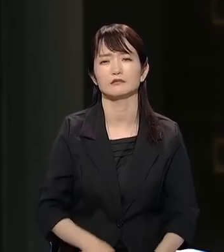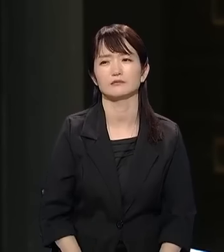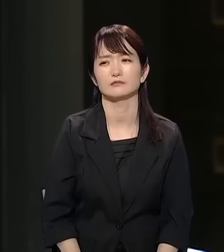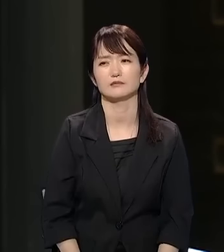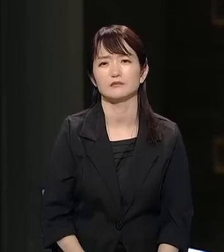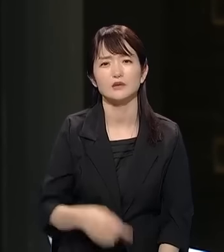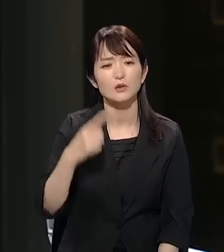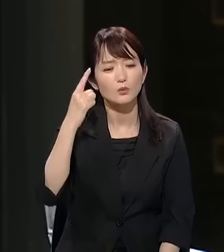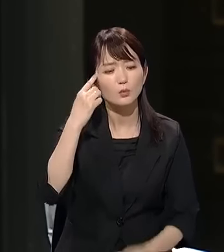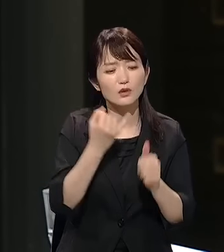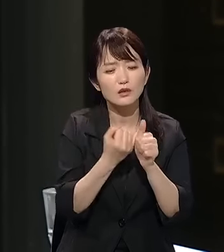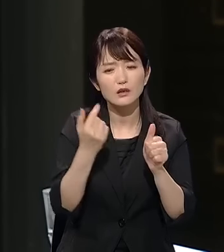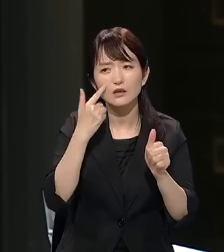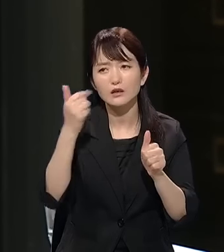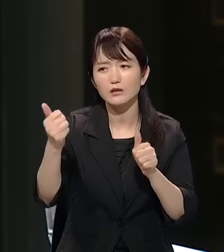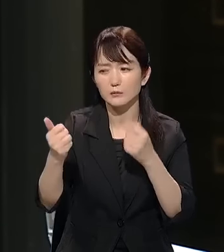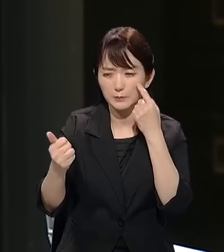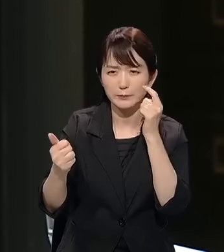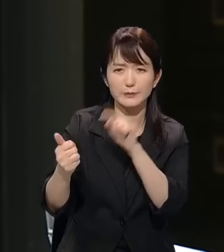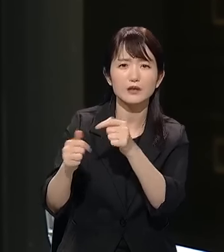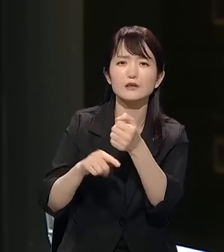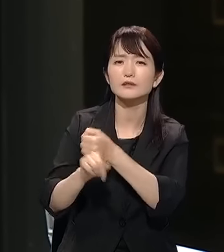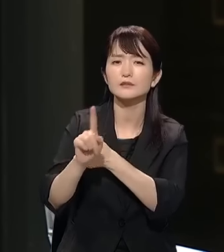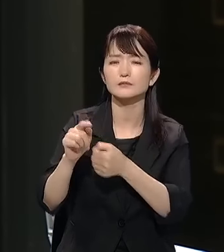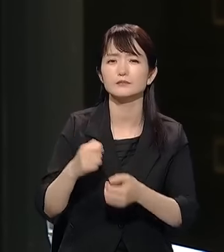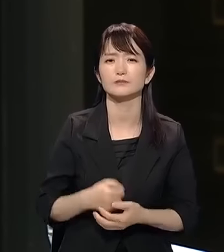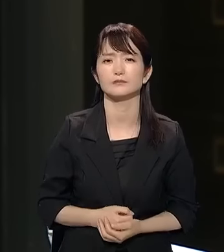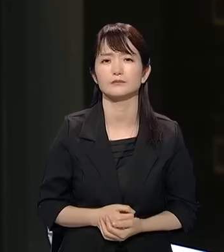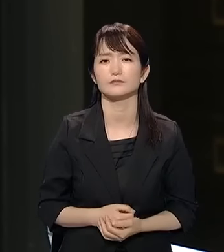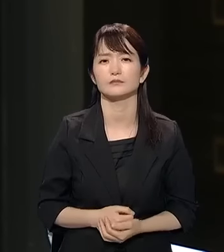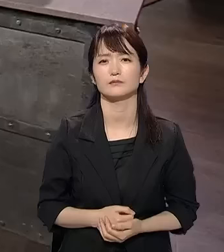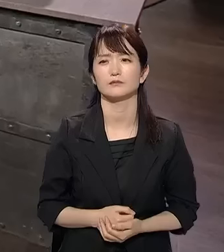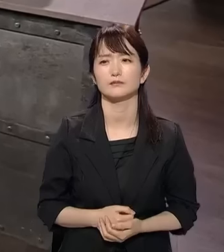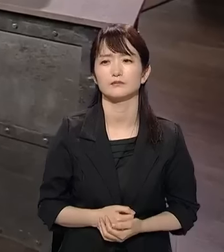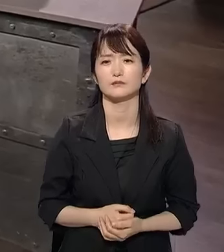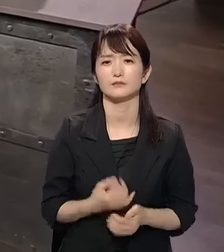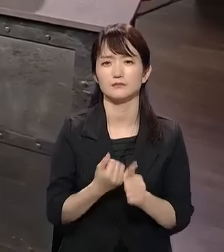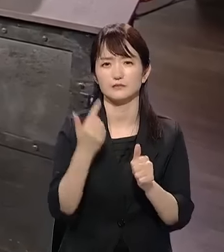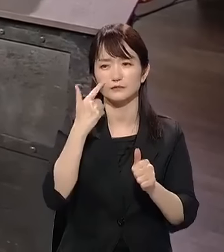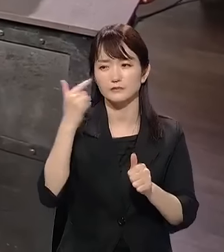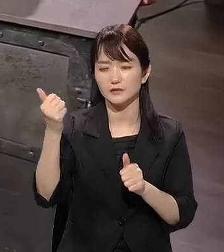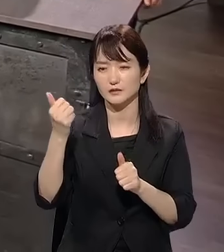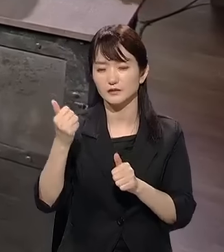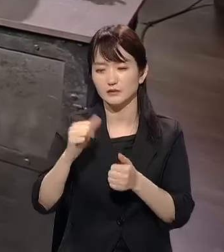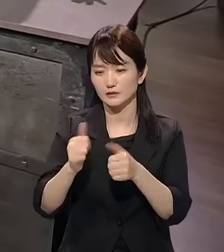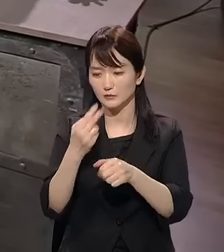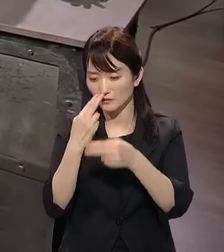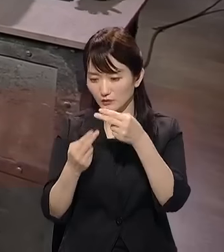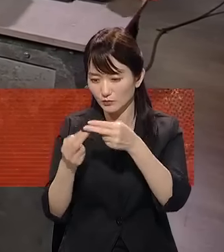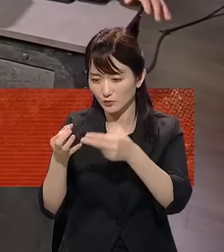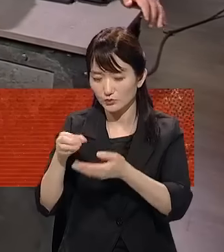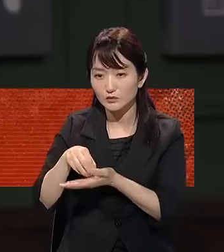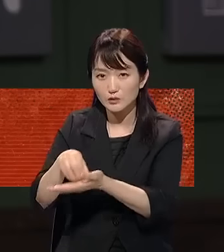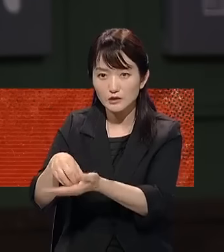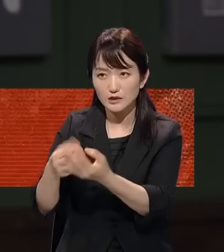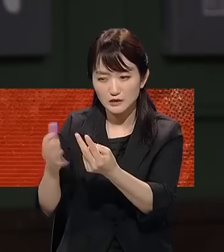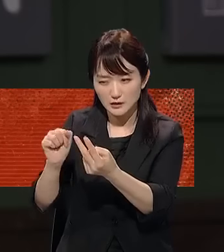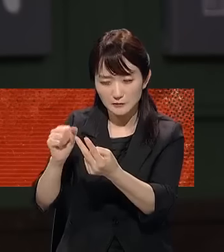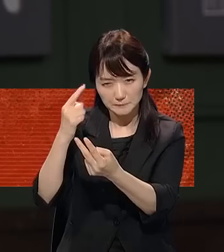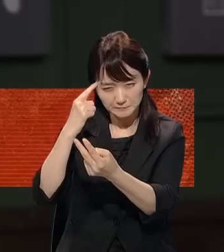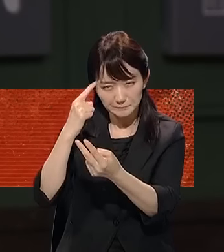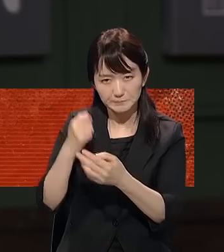장인 어른이 타깃이 된 거죠 아 이게 장인 어른 앞에 들어 있는 사망 보험금 2억원을 노렸기 때문입니다